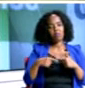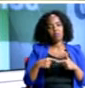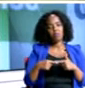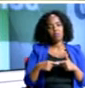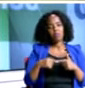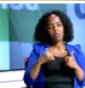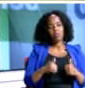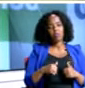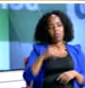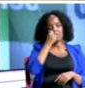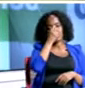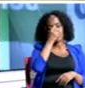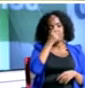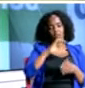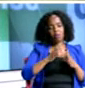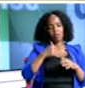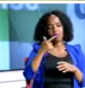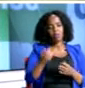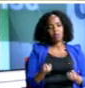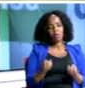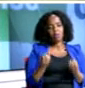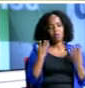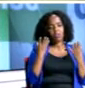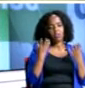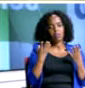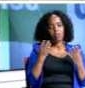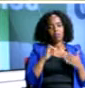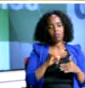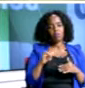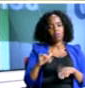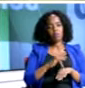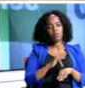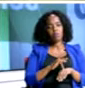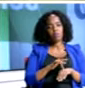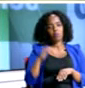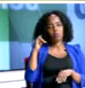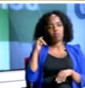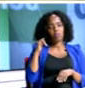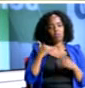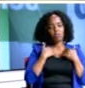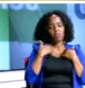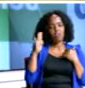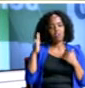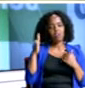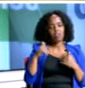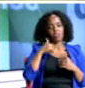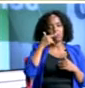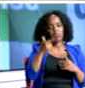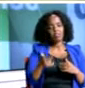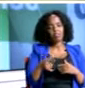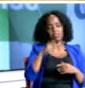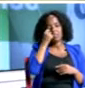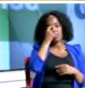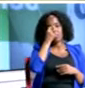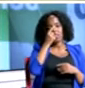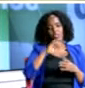akas ra shakida male ba inna ni ka wanti kuni wonto malata modrani jirani wal fakkata da jeda meti ni shakita